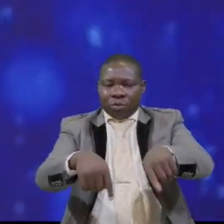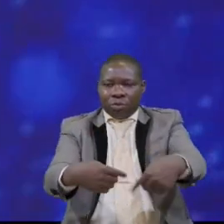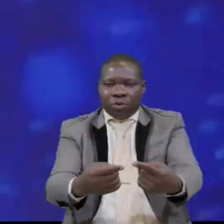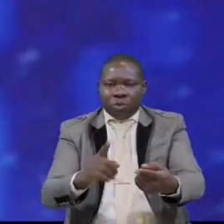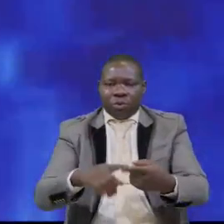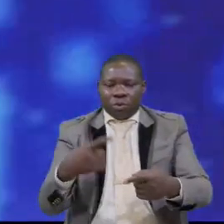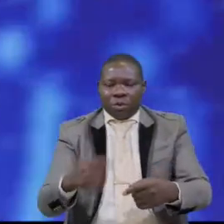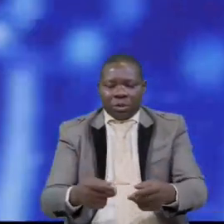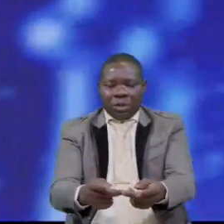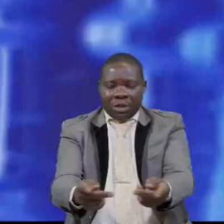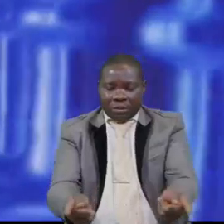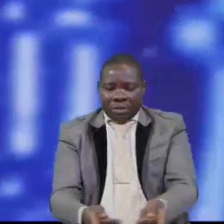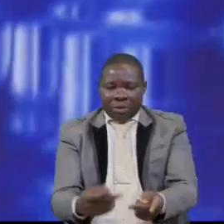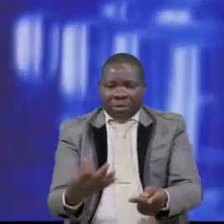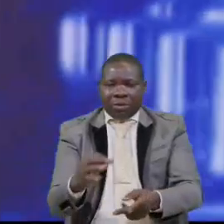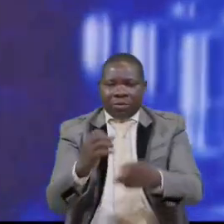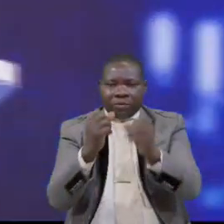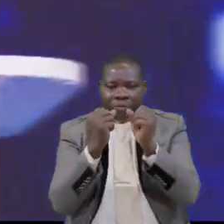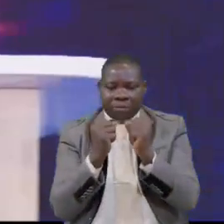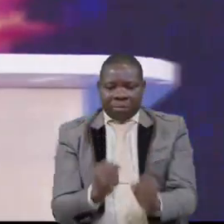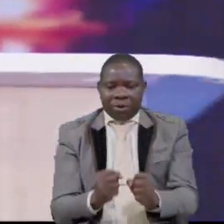source la